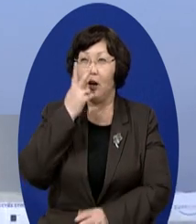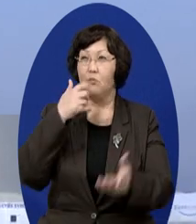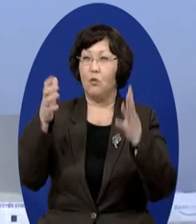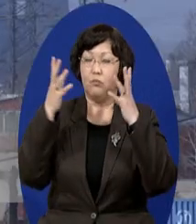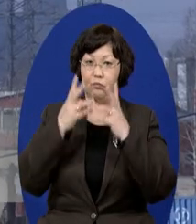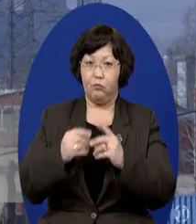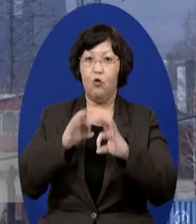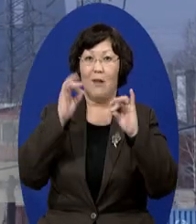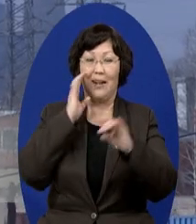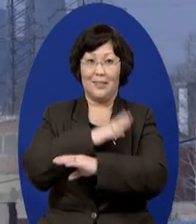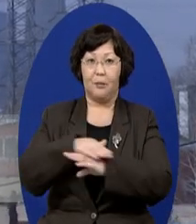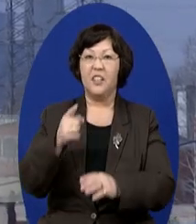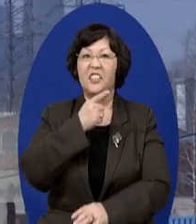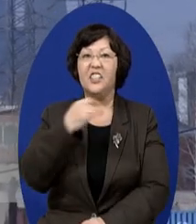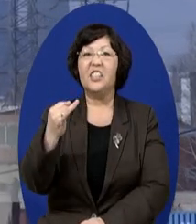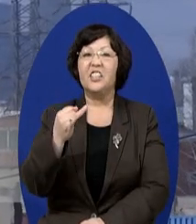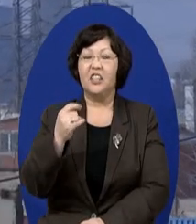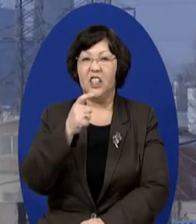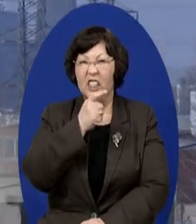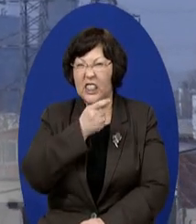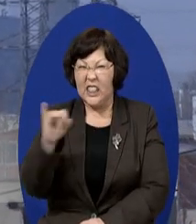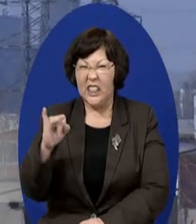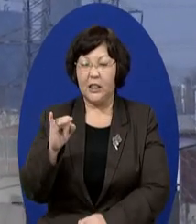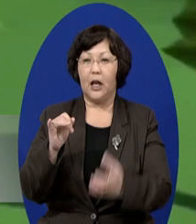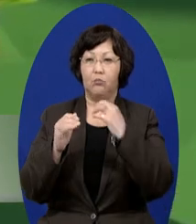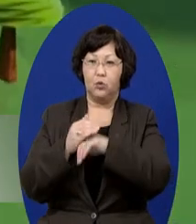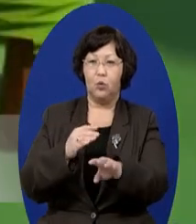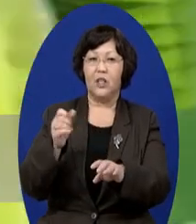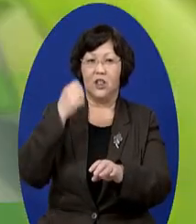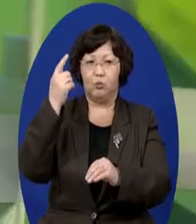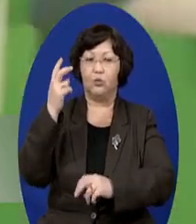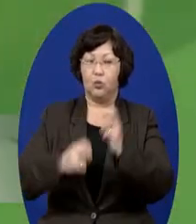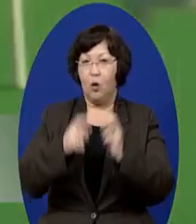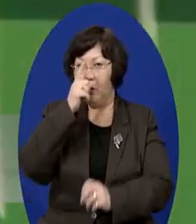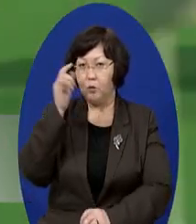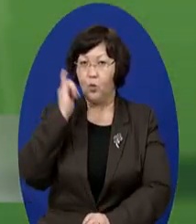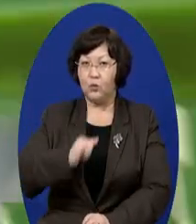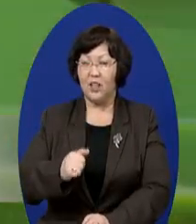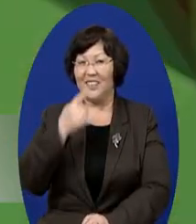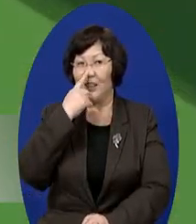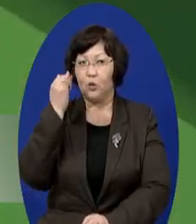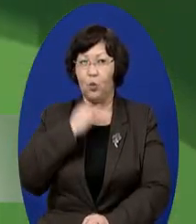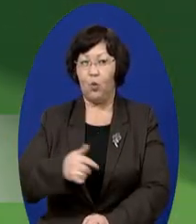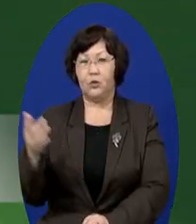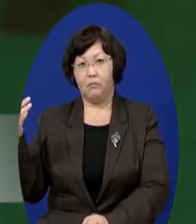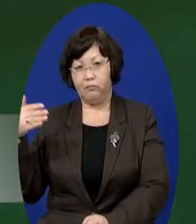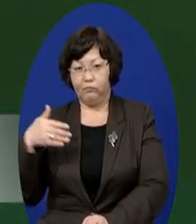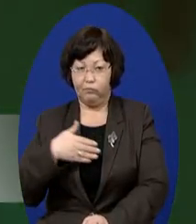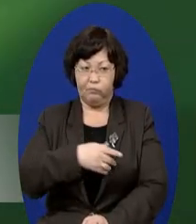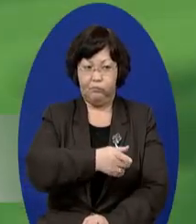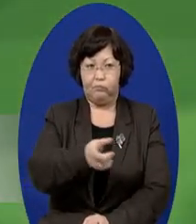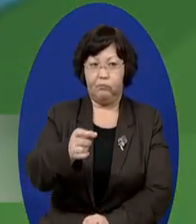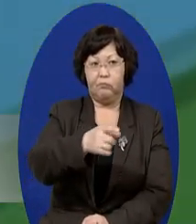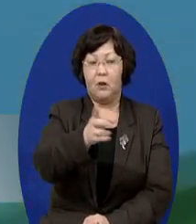үр дүнтэй шийдэл бол хийн эрчим хүчний шин их үүсвэр гэж үзэж байна. За Орсын холбооны улсаас бүгд найрамдах хятад ард улс руу нийлүүлэх